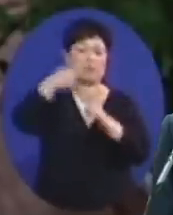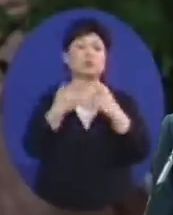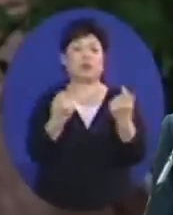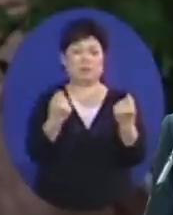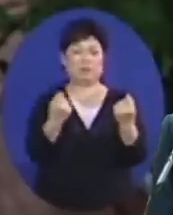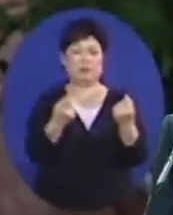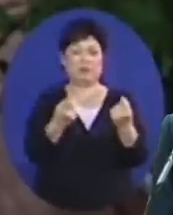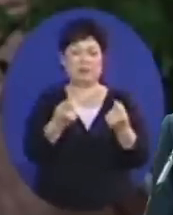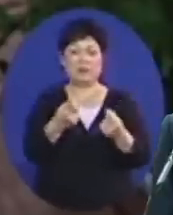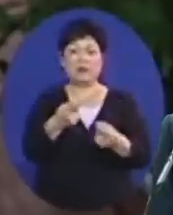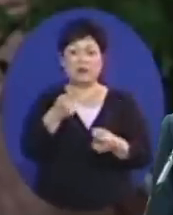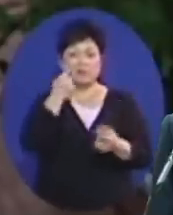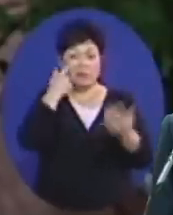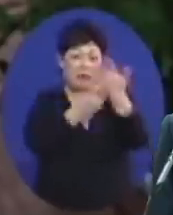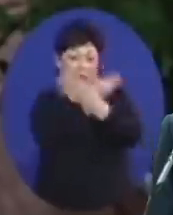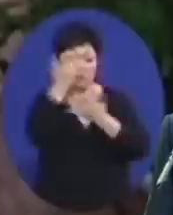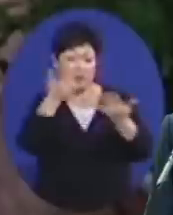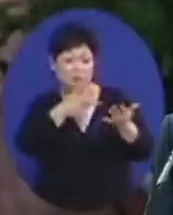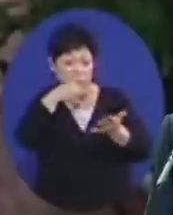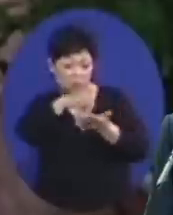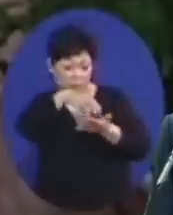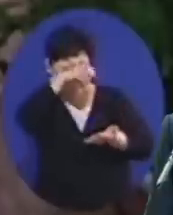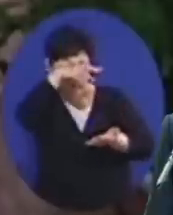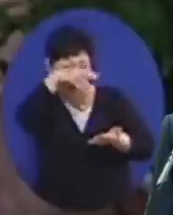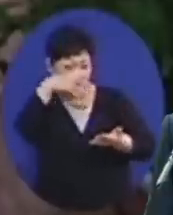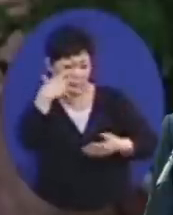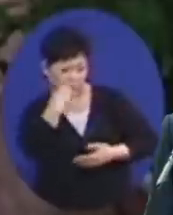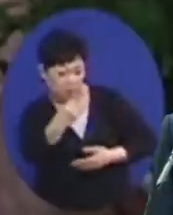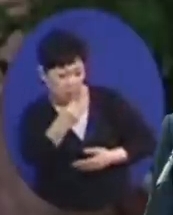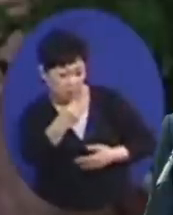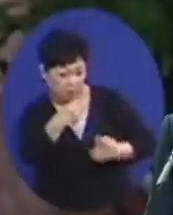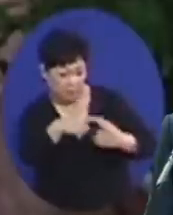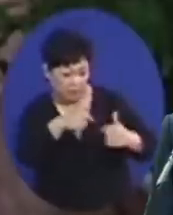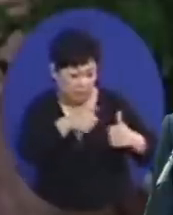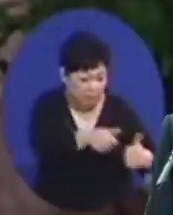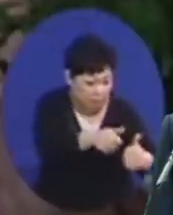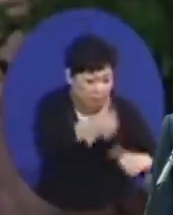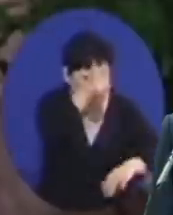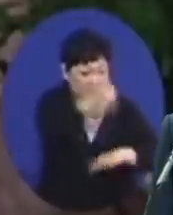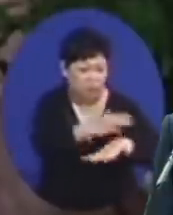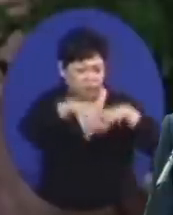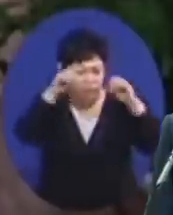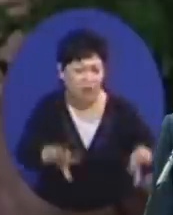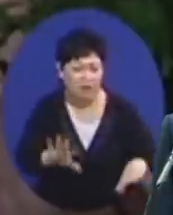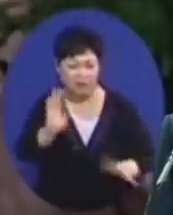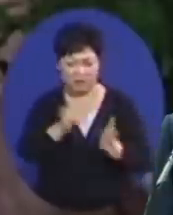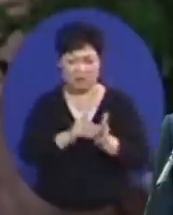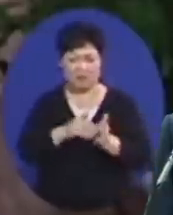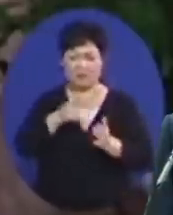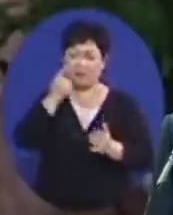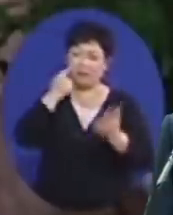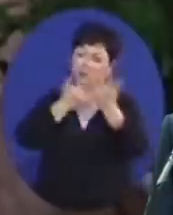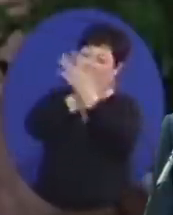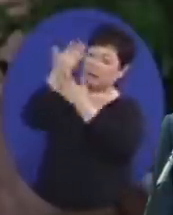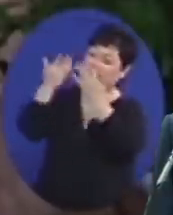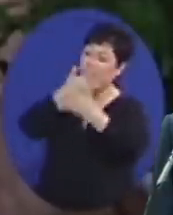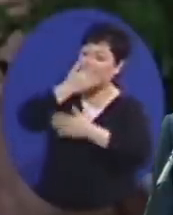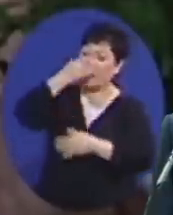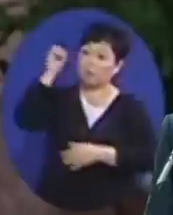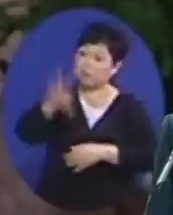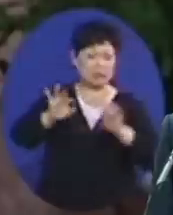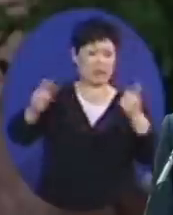이 안개와 거품에 잡혀서 그를 쳐다보고 그만 따라가는 사람이 허망하다는 것입니다. 나는 안개를 무시하라는 것이